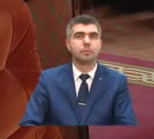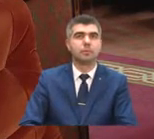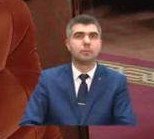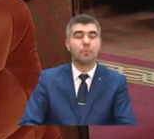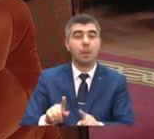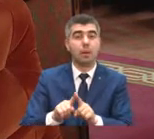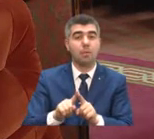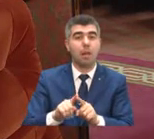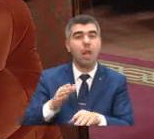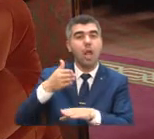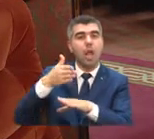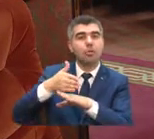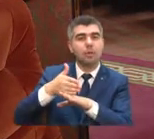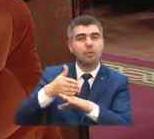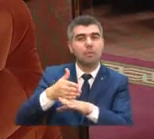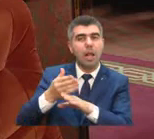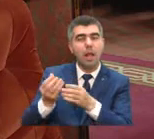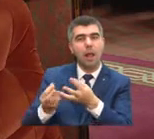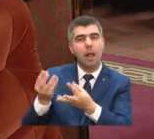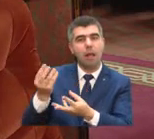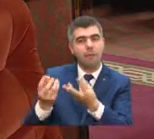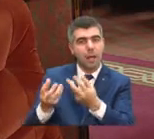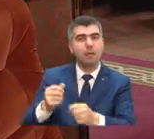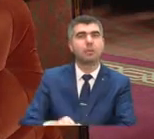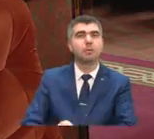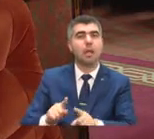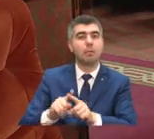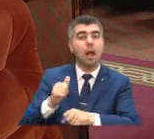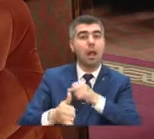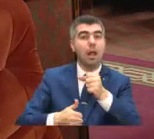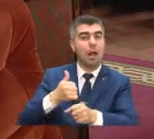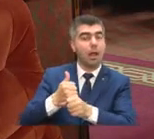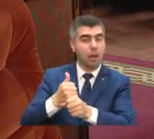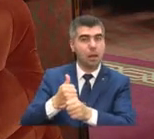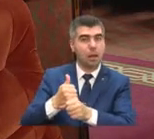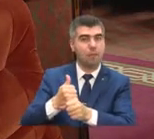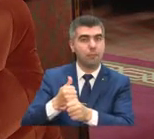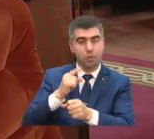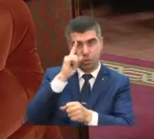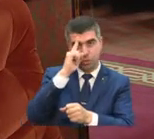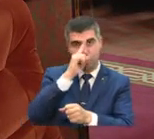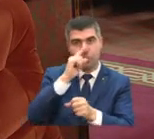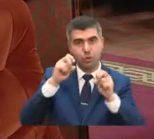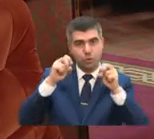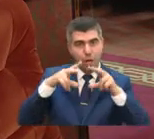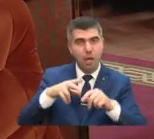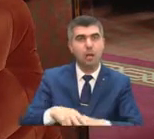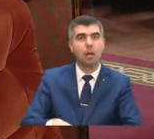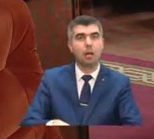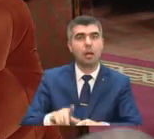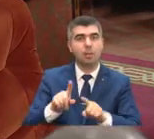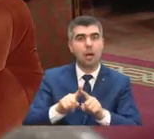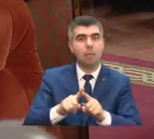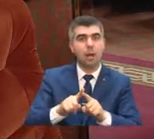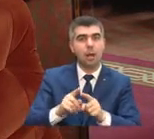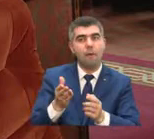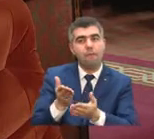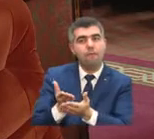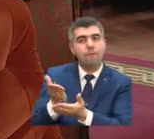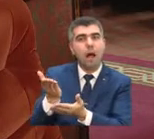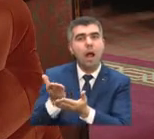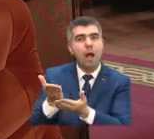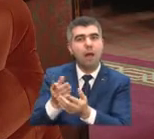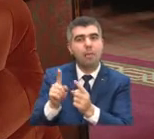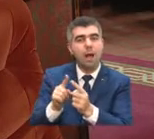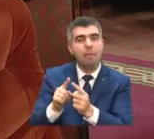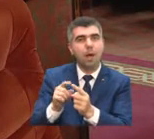حطب التدفئة. السنة الفارطة ولا هاد السنة إن شاء الله سيتم توزيع أفرينة اللي هي